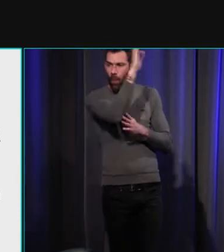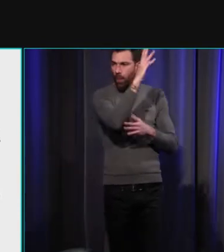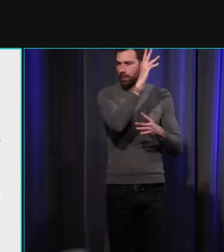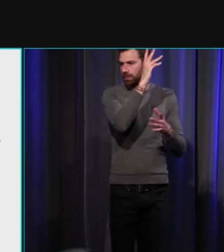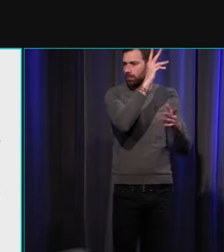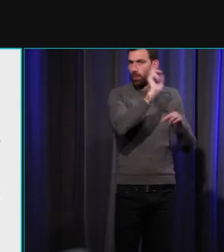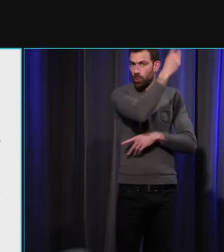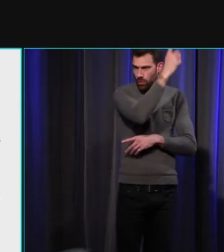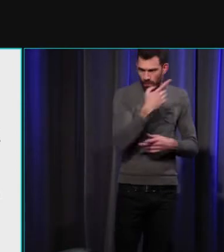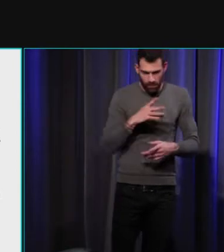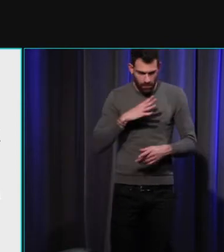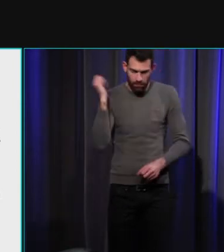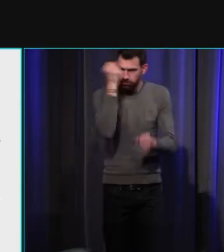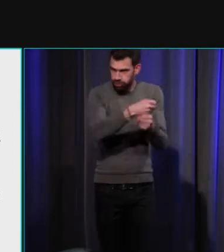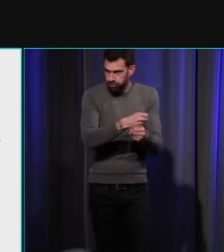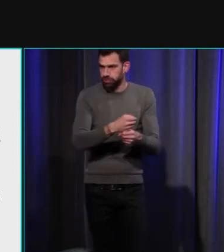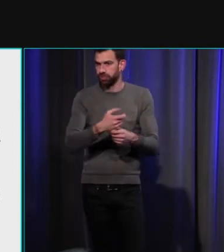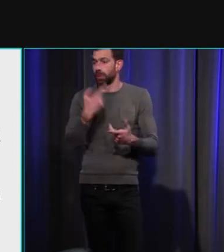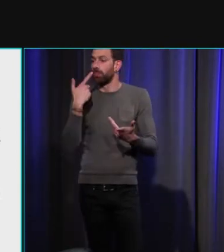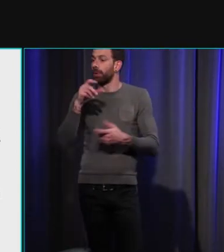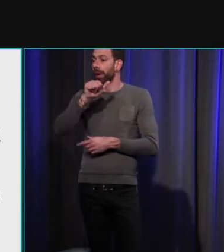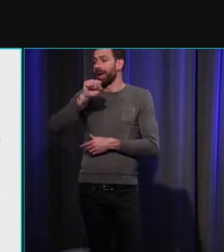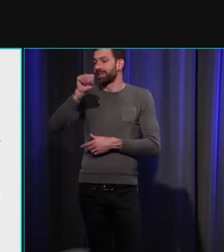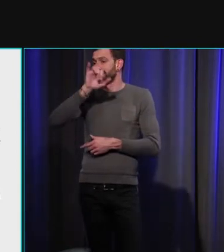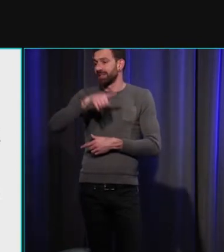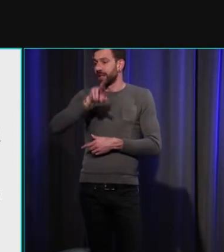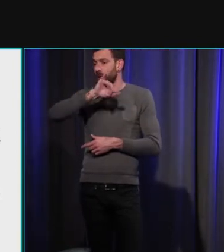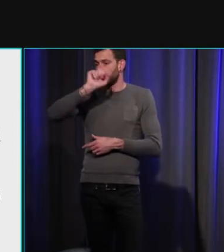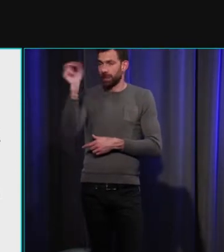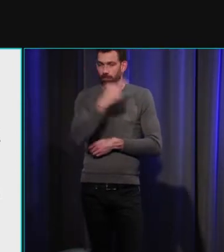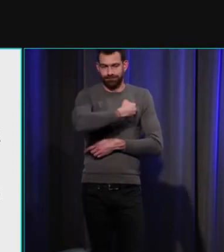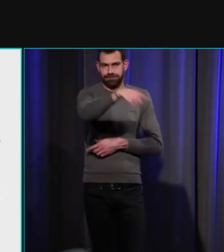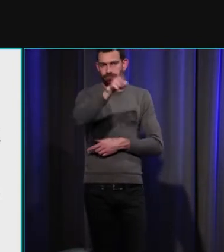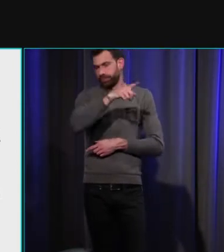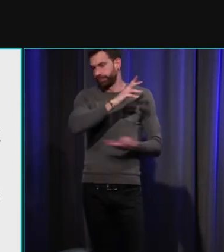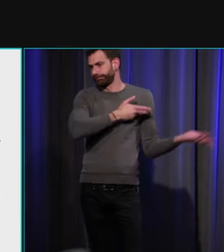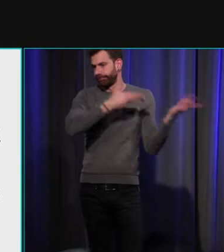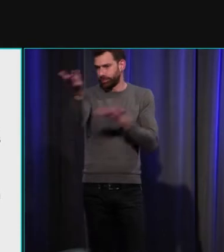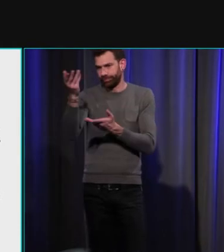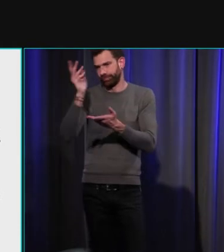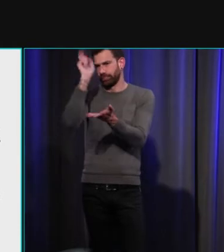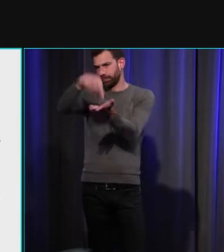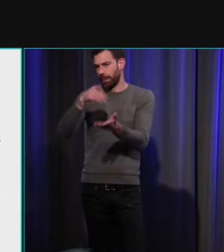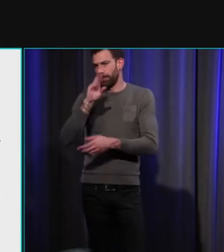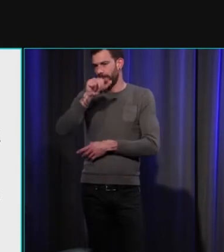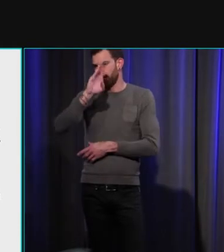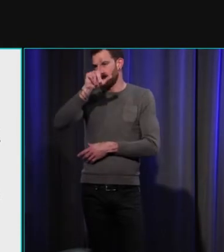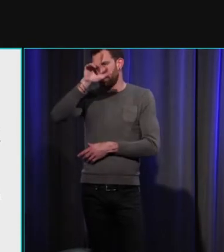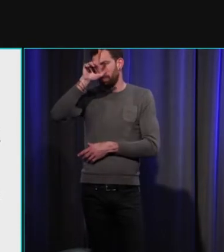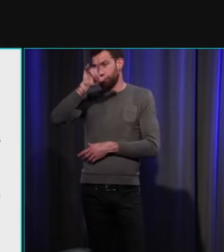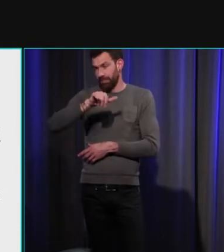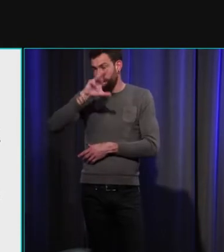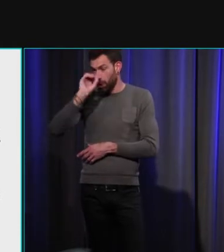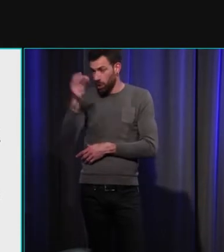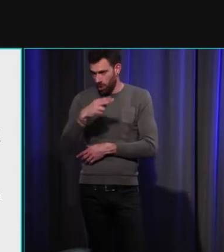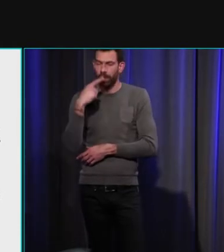y avait les punis il leur envoie les assyriens et c'est la déportation à babylone c'est exactement cette compte et puis là il souffre il